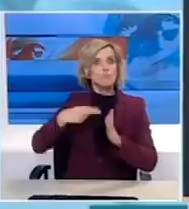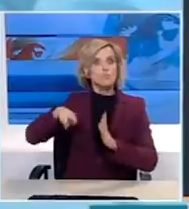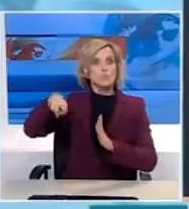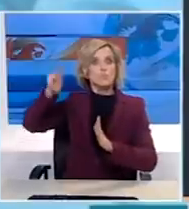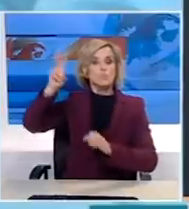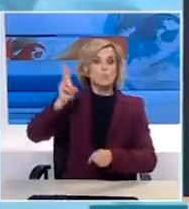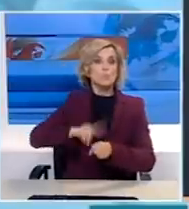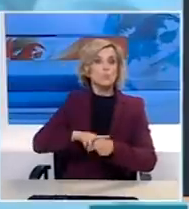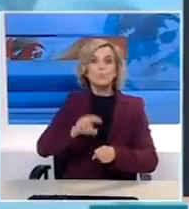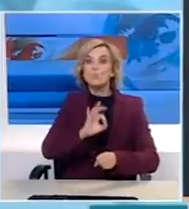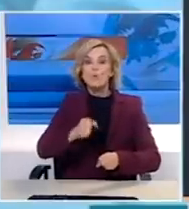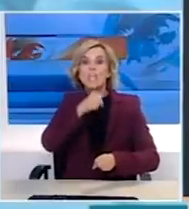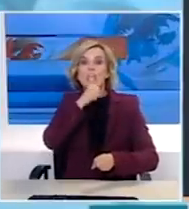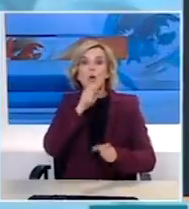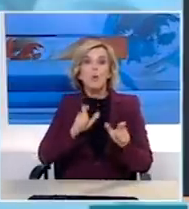θανάτων σε γυροκομεία.